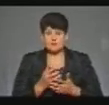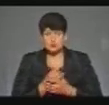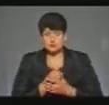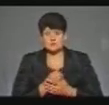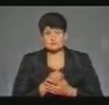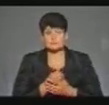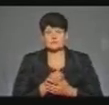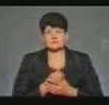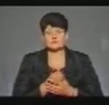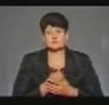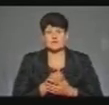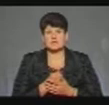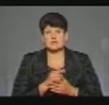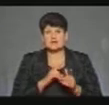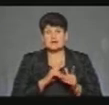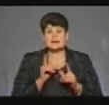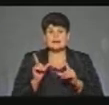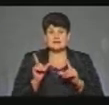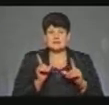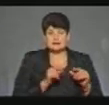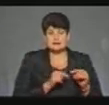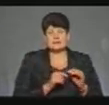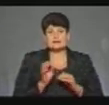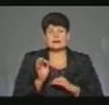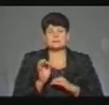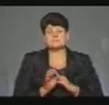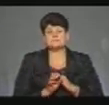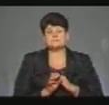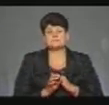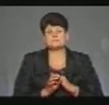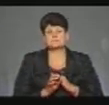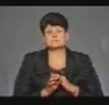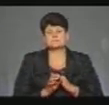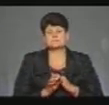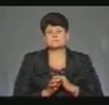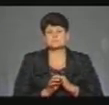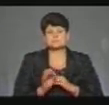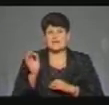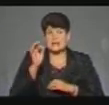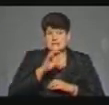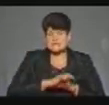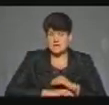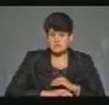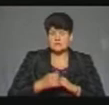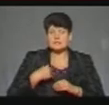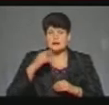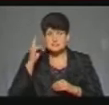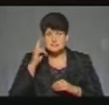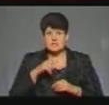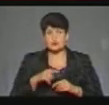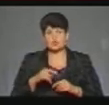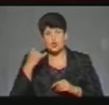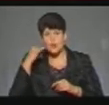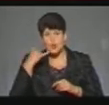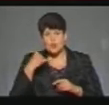не получалося, добиралися на захід. Добиралися, я знаю одну сім'ю, що запрягли в воза корову